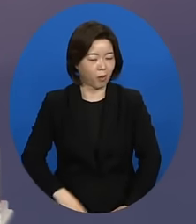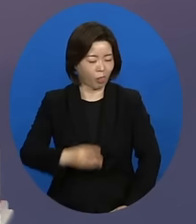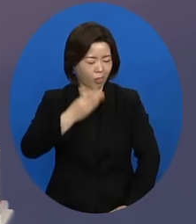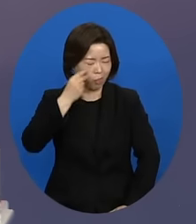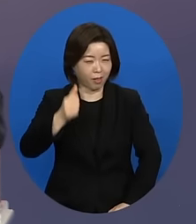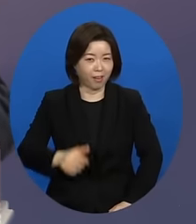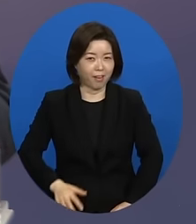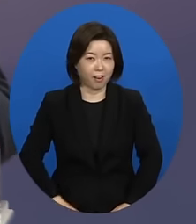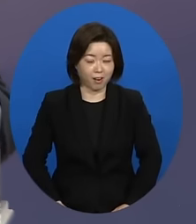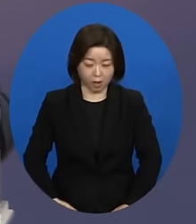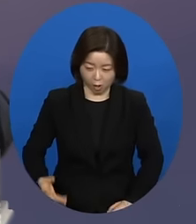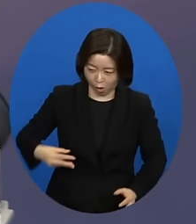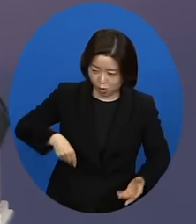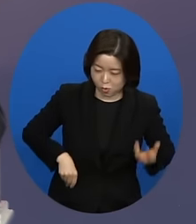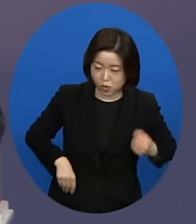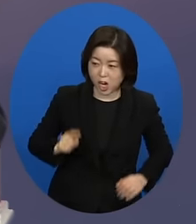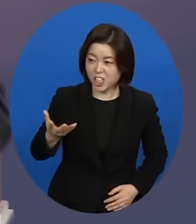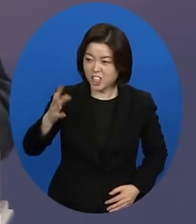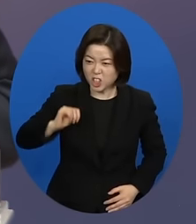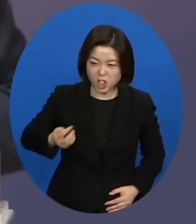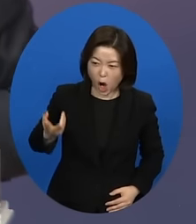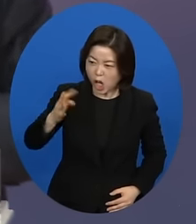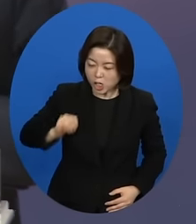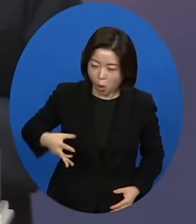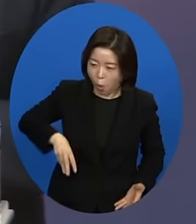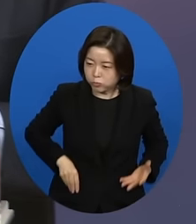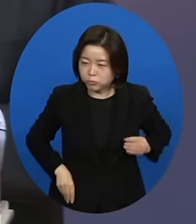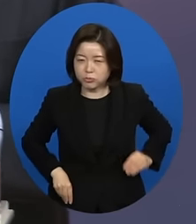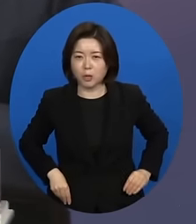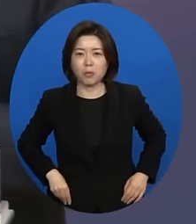주머니에 1억, 2억씩 넣어 그돈이면서 사업을 했어요.